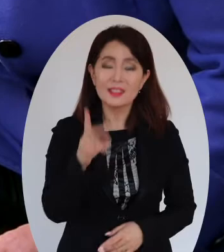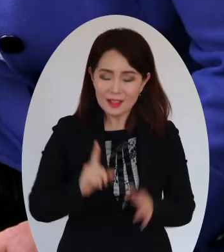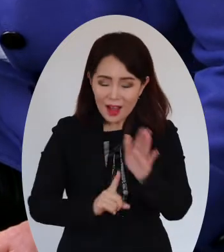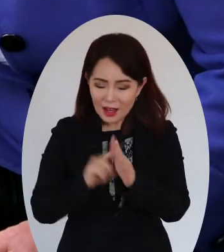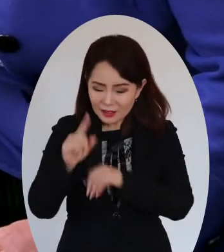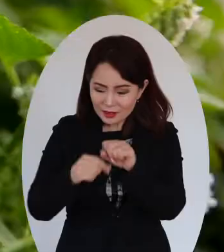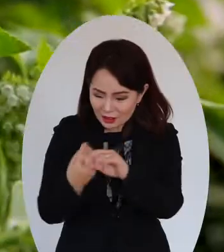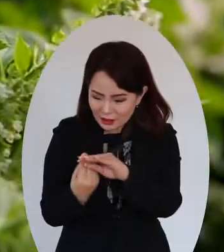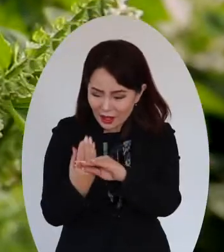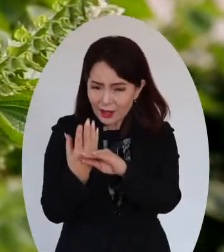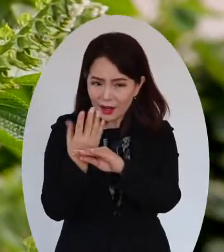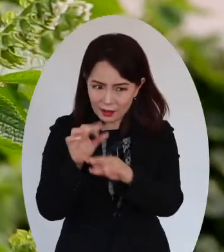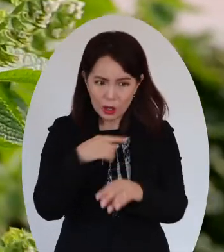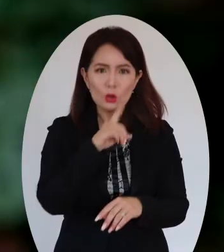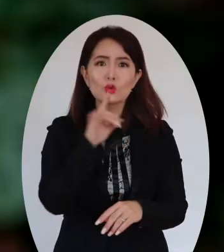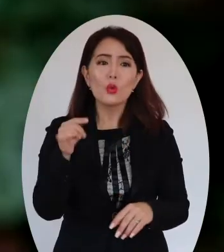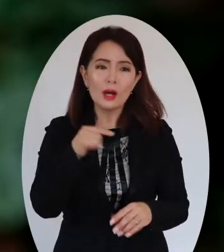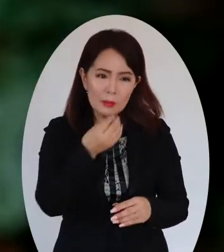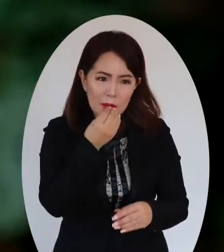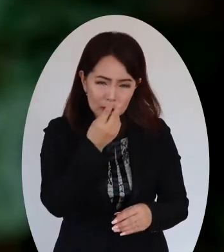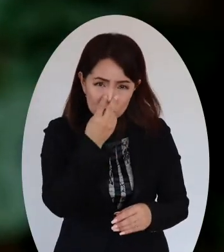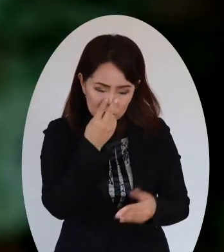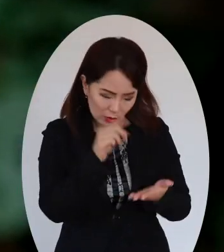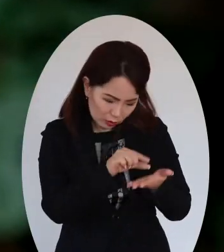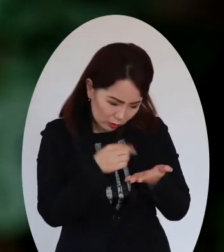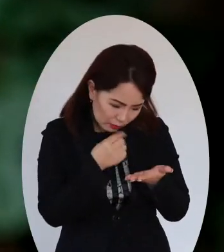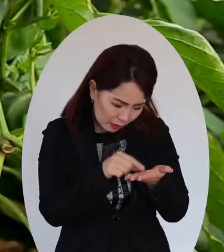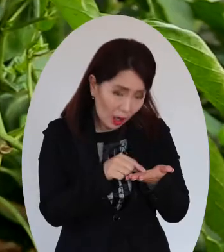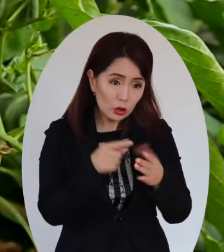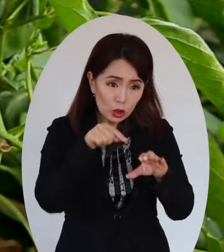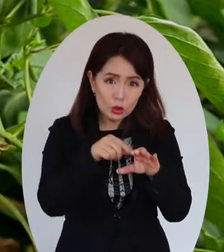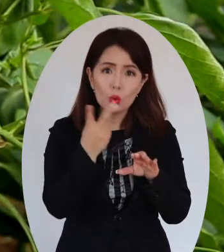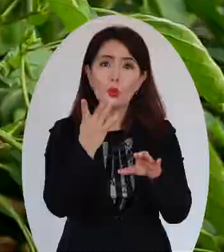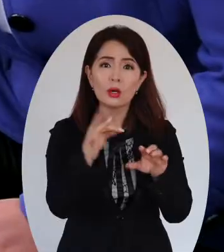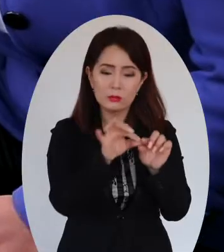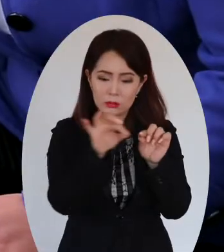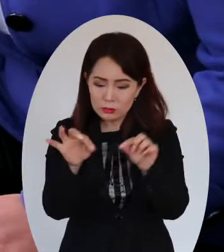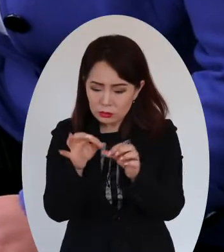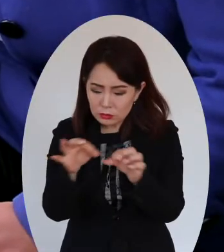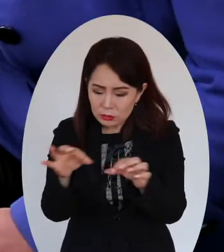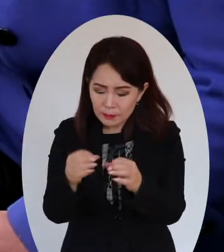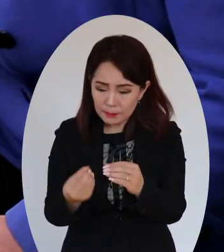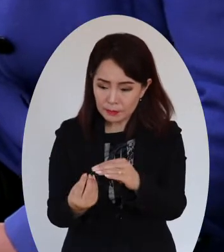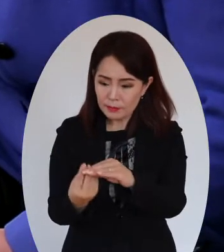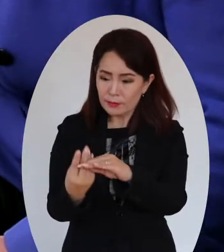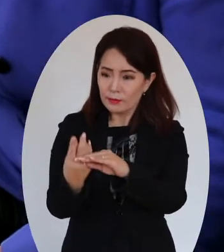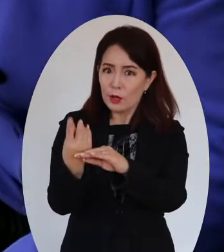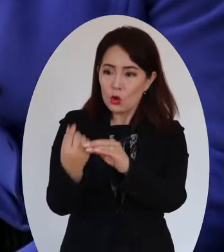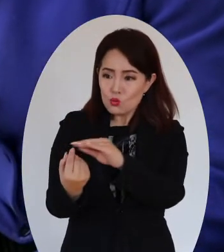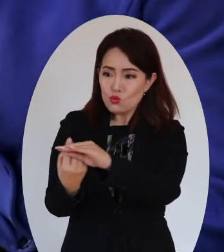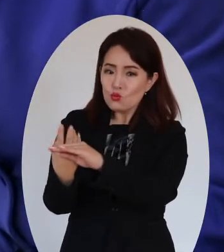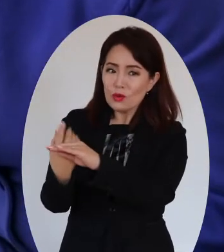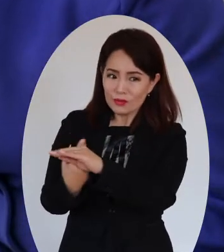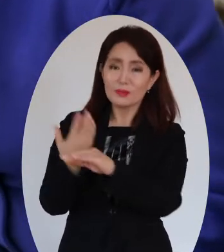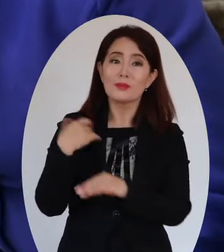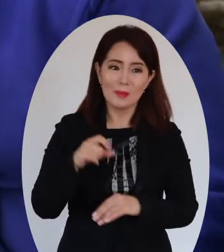г амсуулсан юм аа. Тэгсэн энэ нэгч маань гүзээцгнээс үрийг гаргаж аваад гүзээцгнээ тарьсан байсан. Ингээд гаргачих.